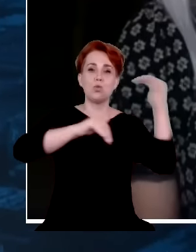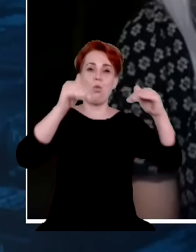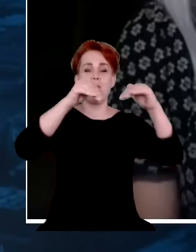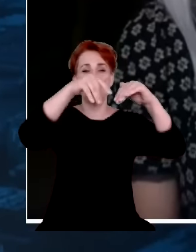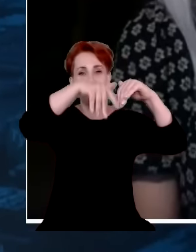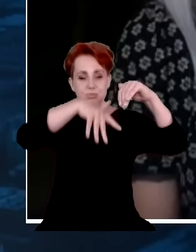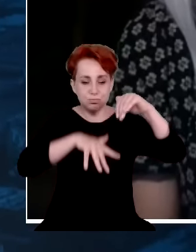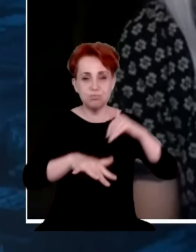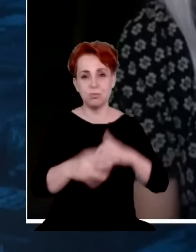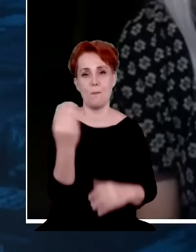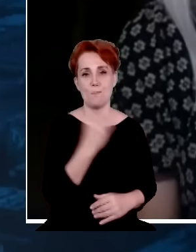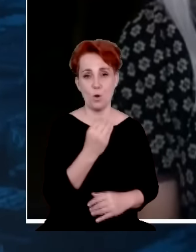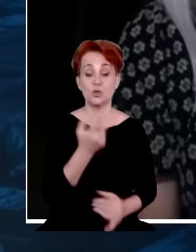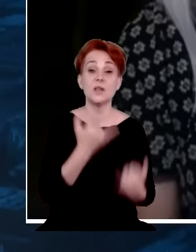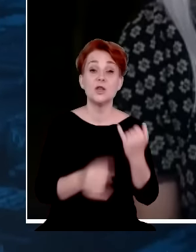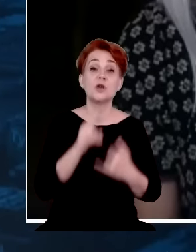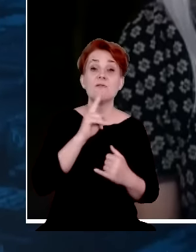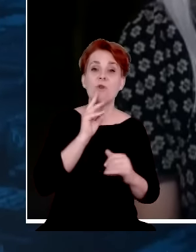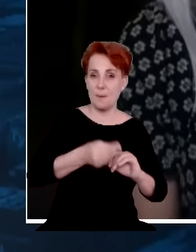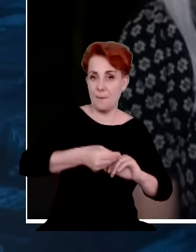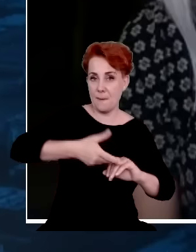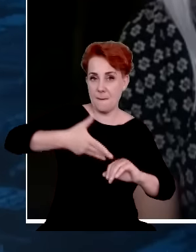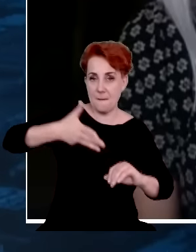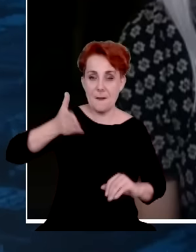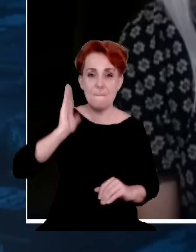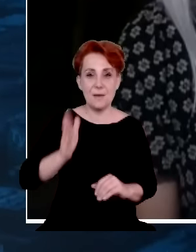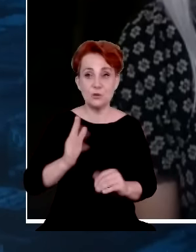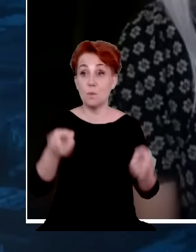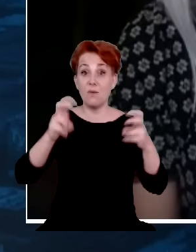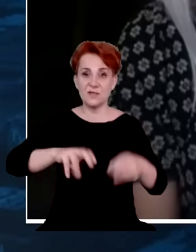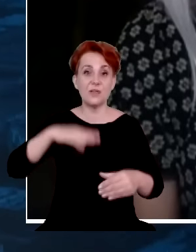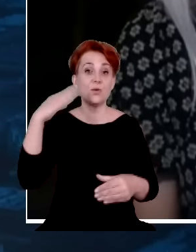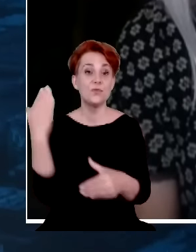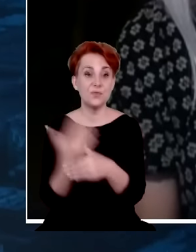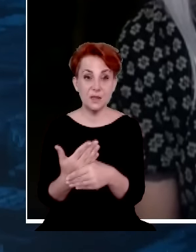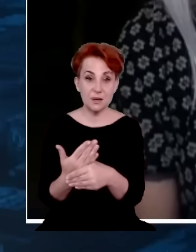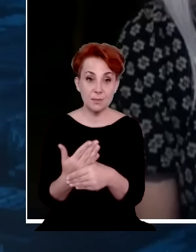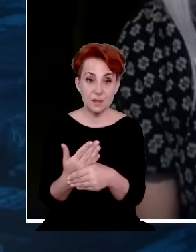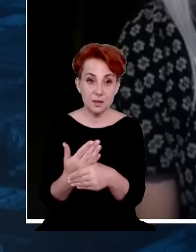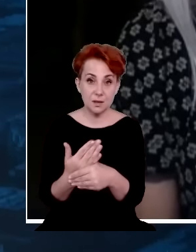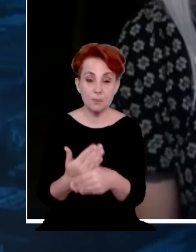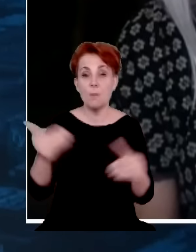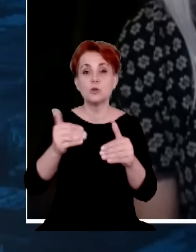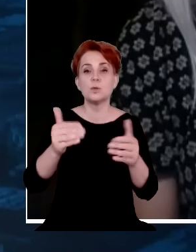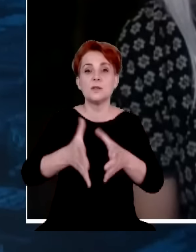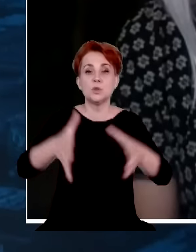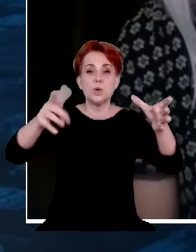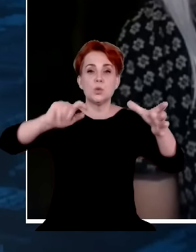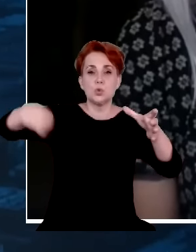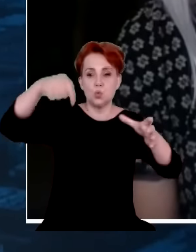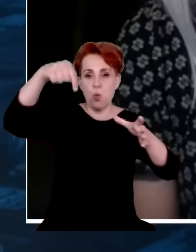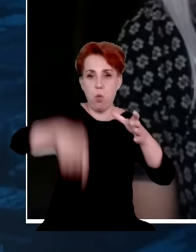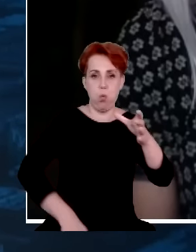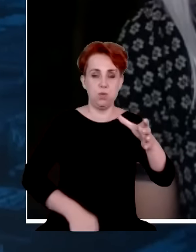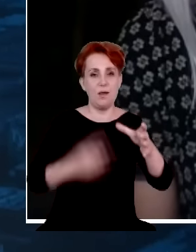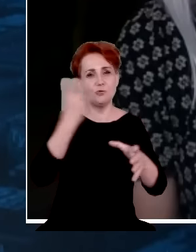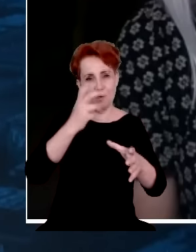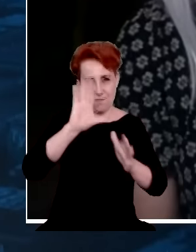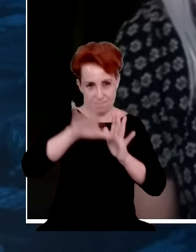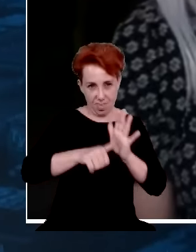może jeżeli woda będzie coraz droższa to powstaną firmy które będą No bo można mieć studnię głębinową w mieście czy jest taki